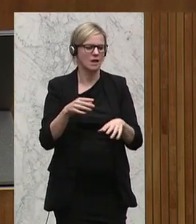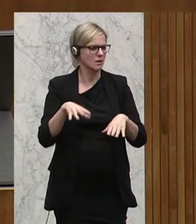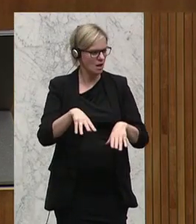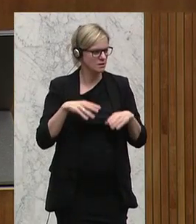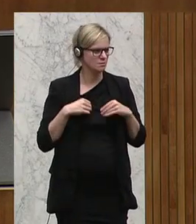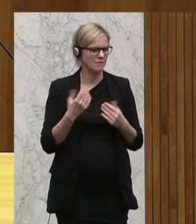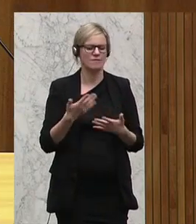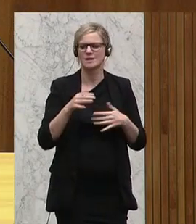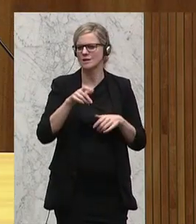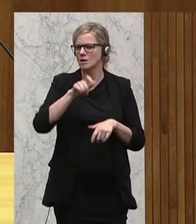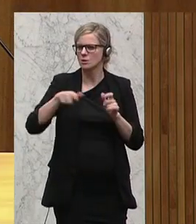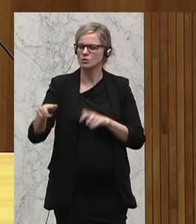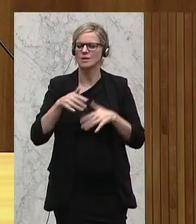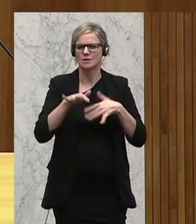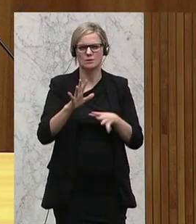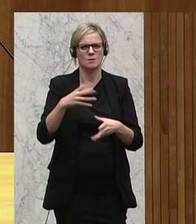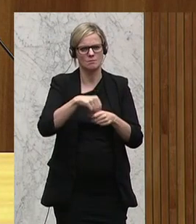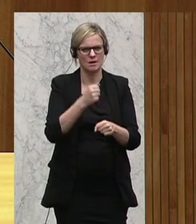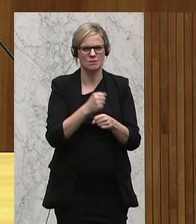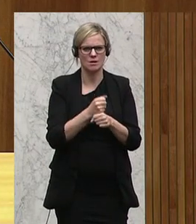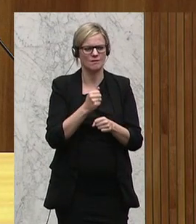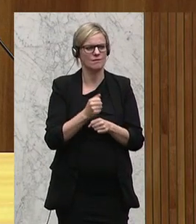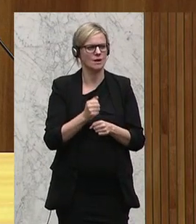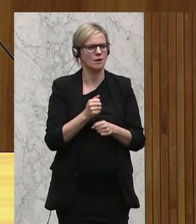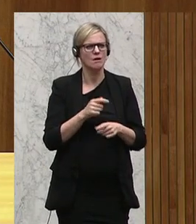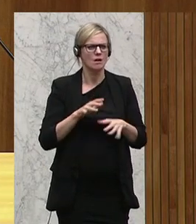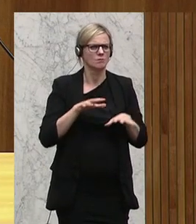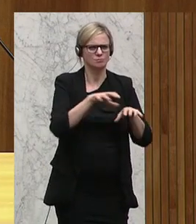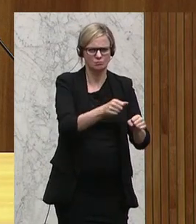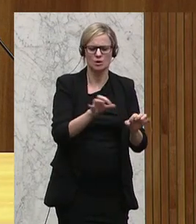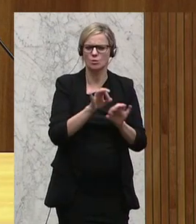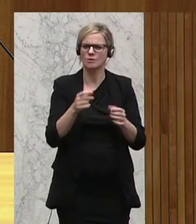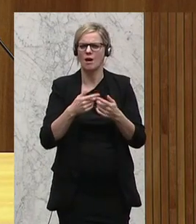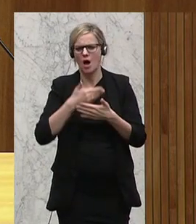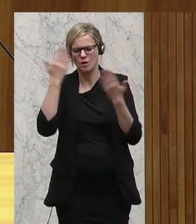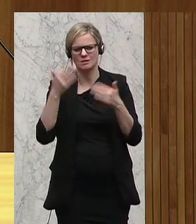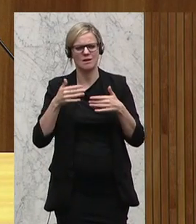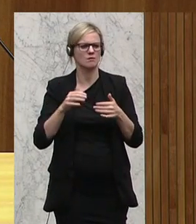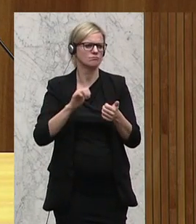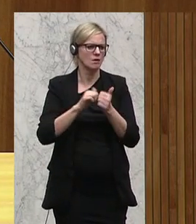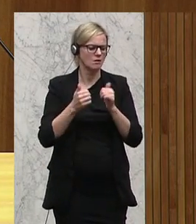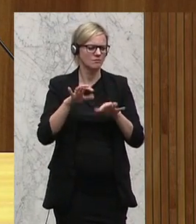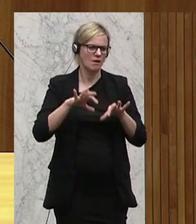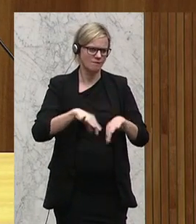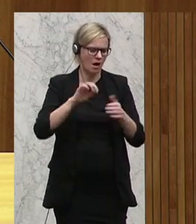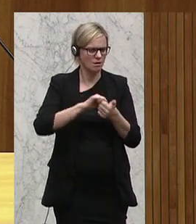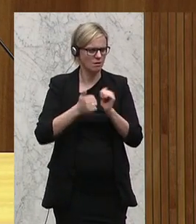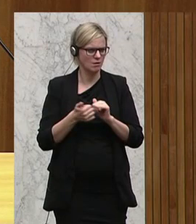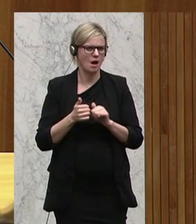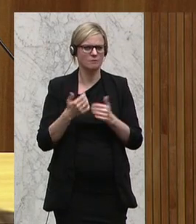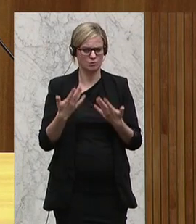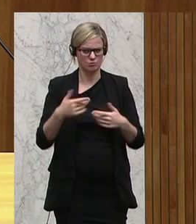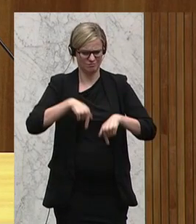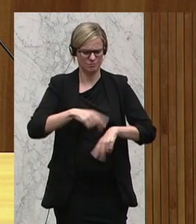dass Teilnehmer einer Demonstration auf andere losgehen oder ausländische Wahlkämpfe bei uns durchgeführt werden. Als ÖVP wollen wir weitergehende